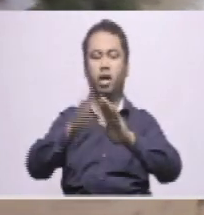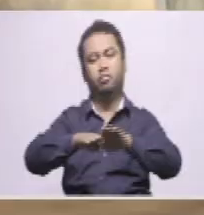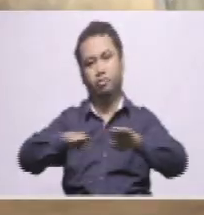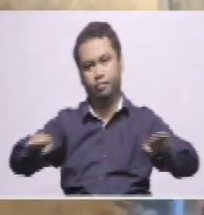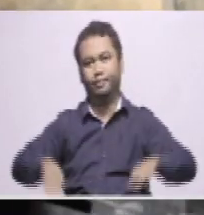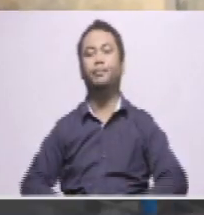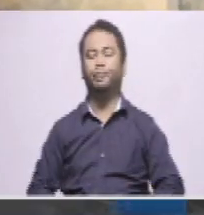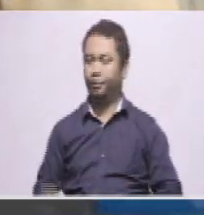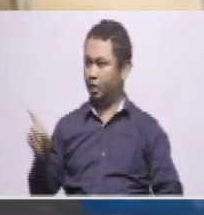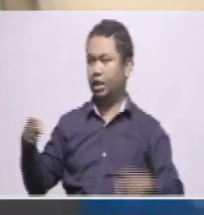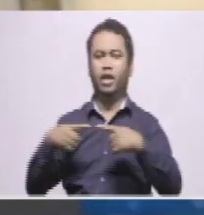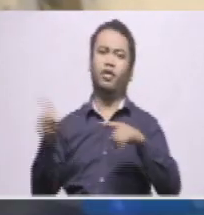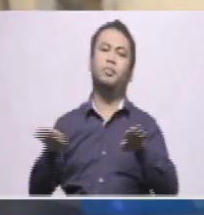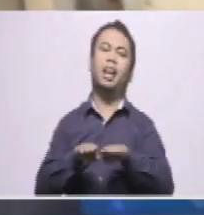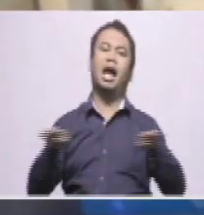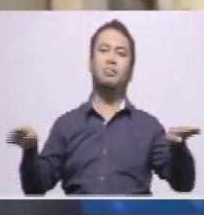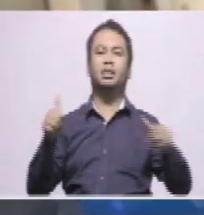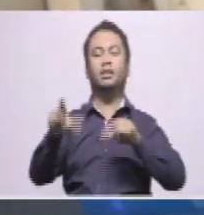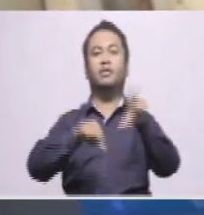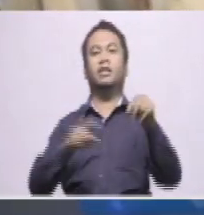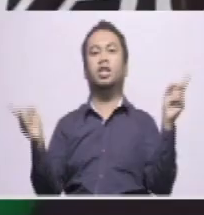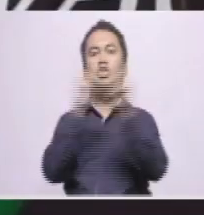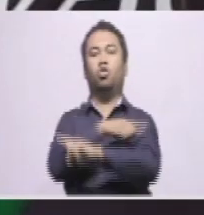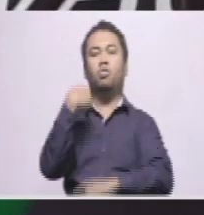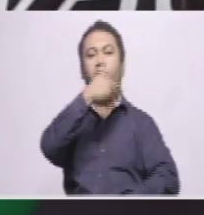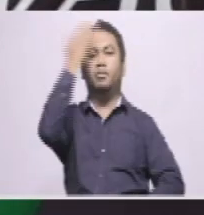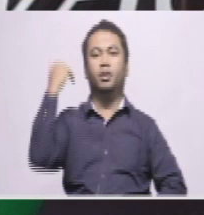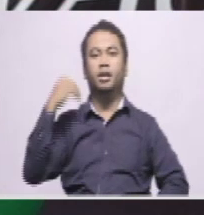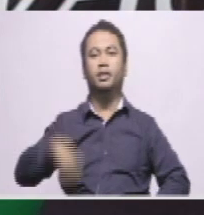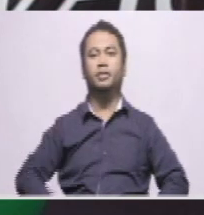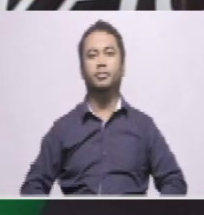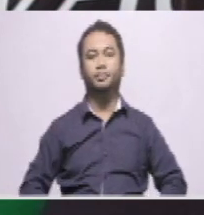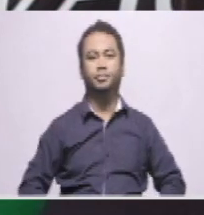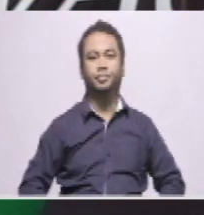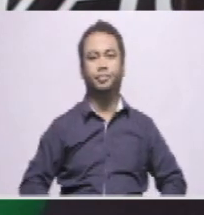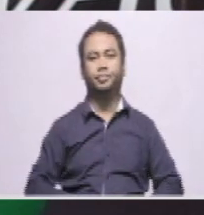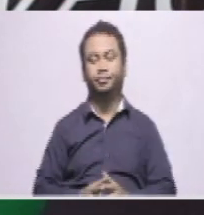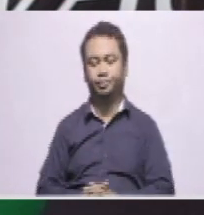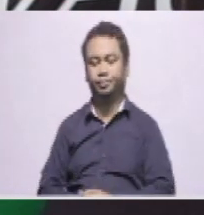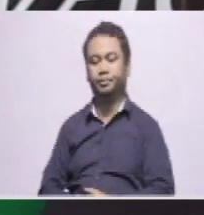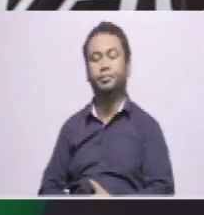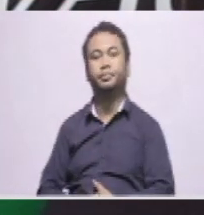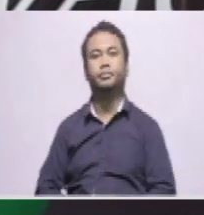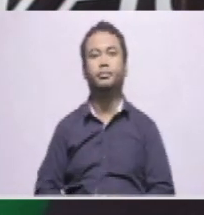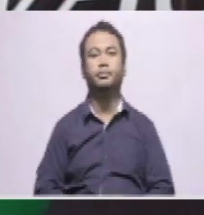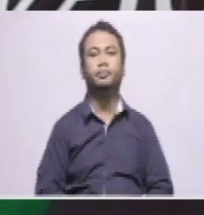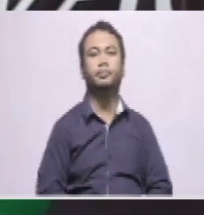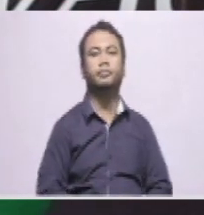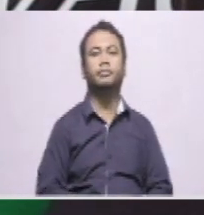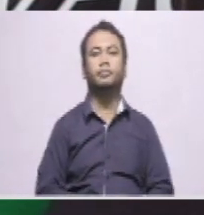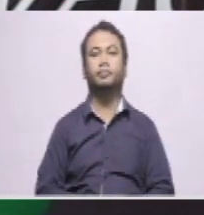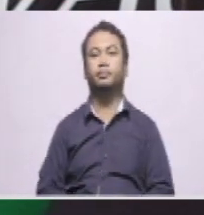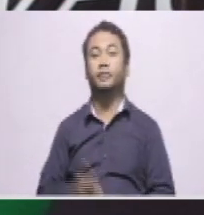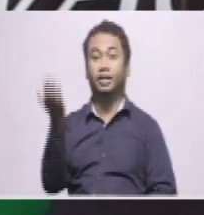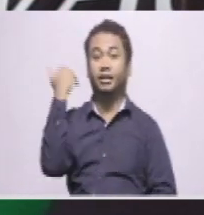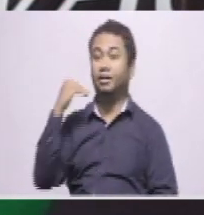arak'izay nandamanina anazy ny fividianana solombavahoaka izao raha ny tsikaritra aloha zany hatramin'izao ny tapany